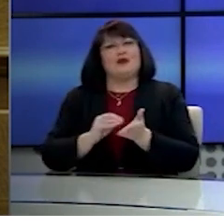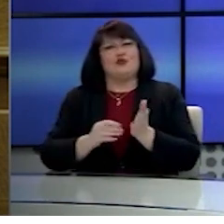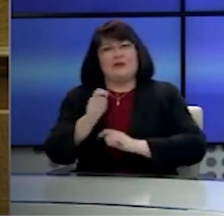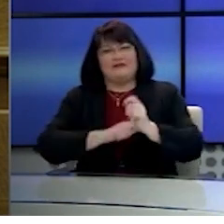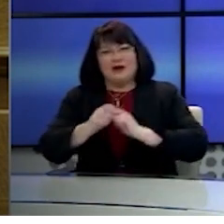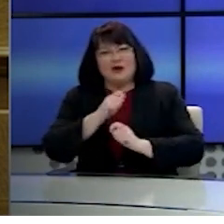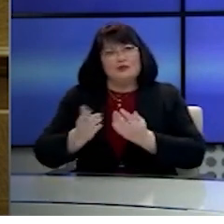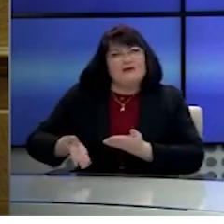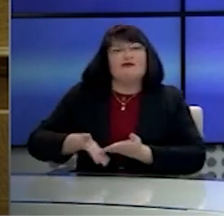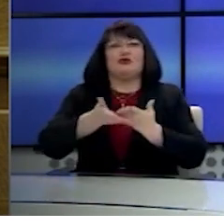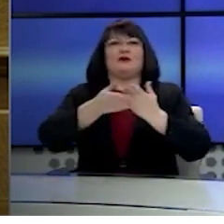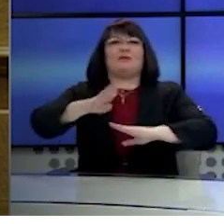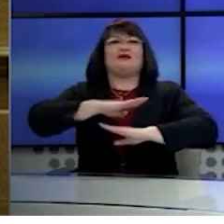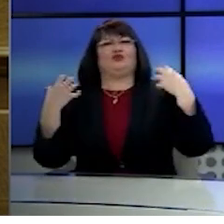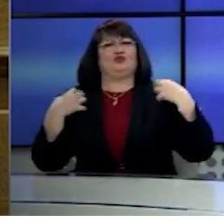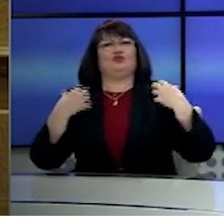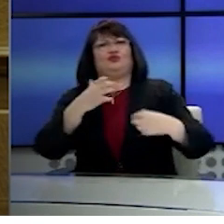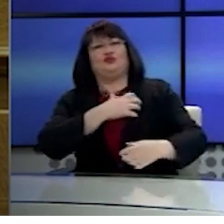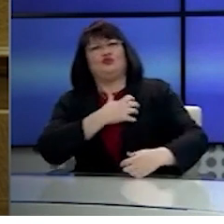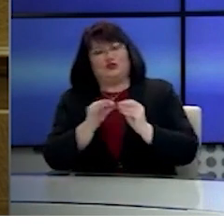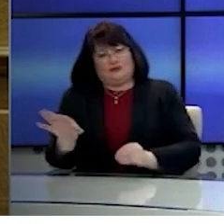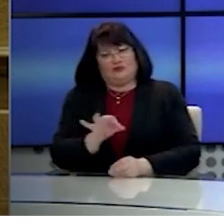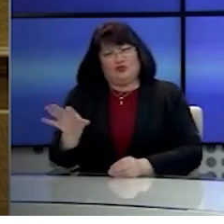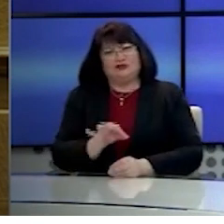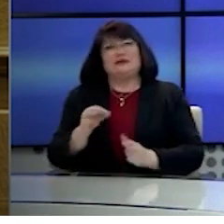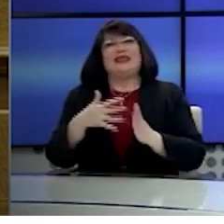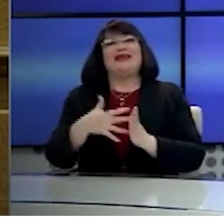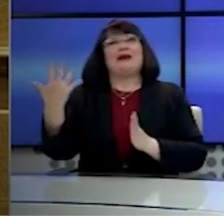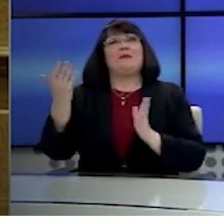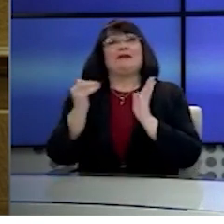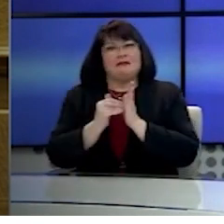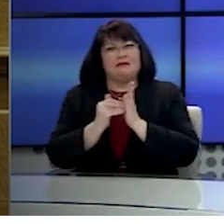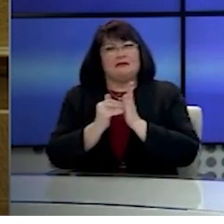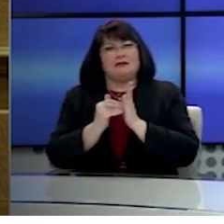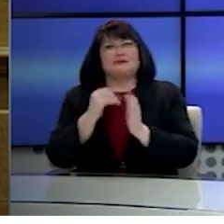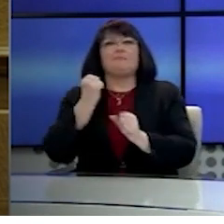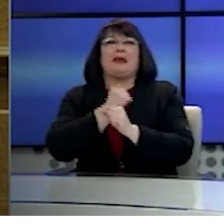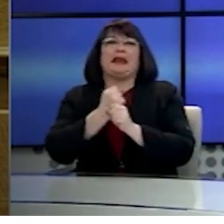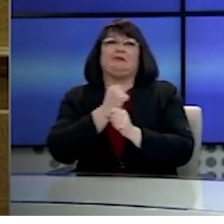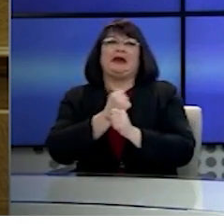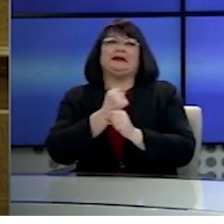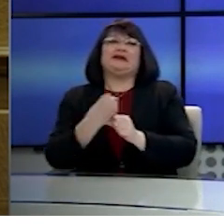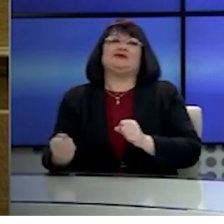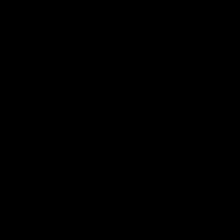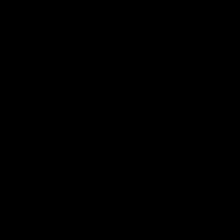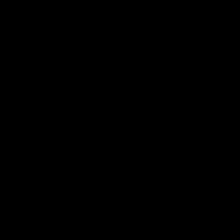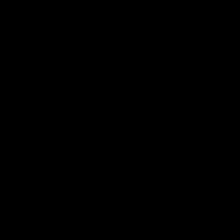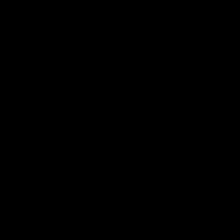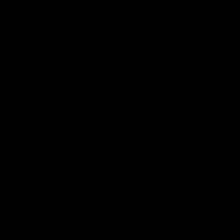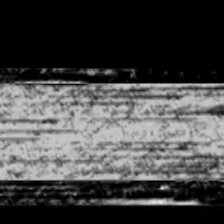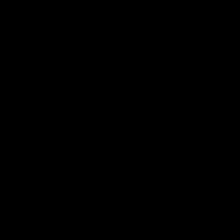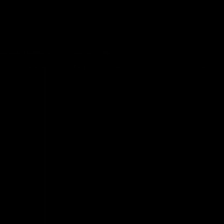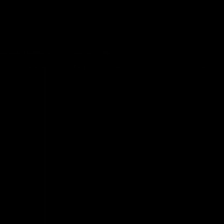η ενίσχυση του δυναμικού των ενόπλων δυνάμεων με πρόσληψη ακόμα 15.000 επαγγελματιών νέων στελεχών.